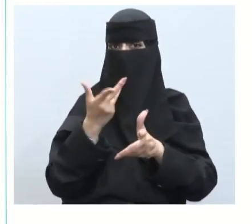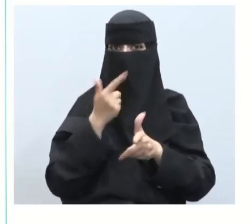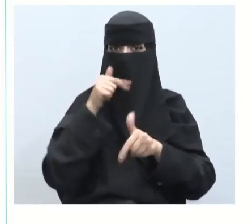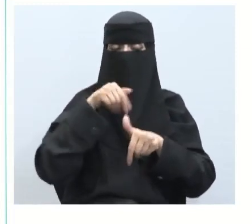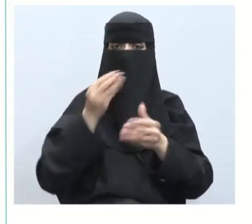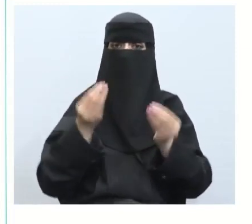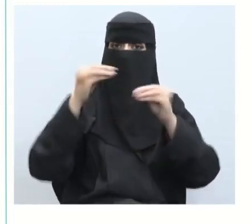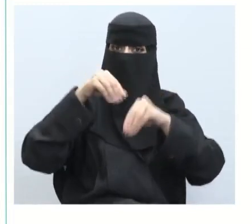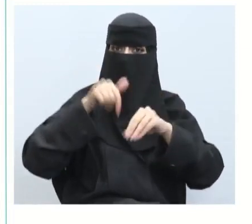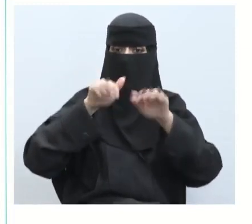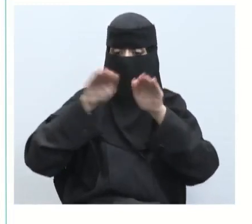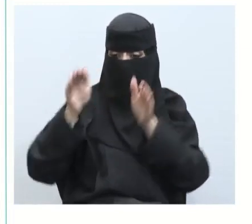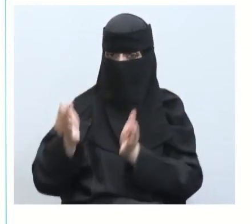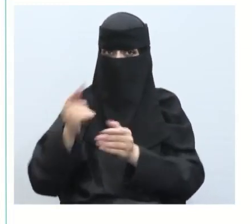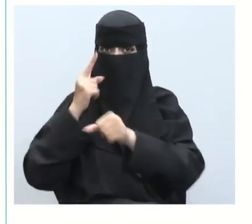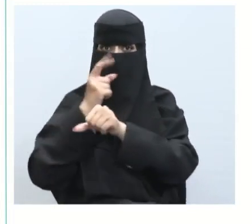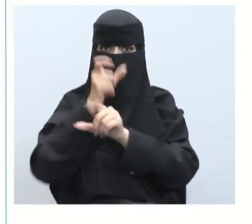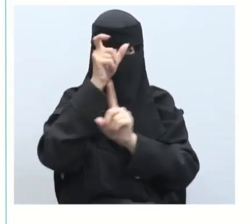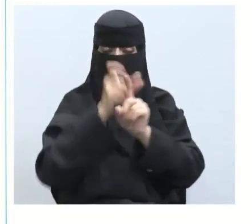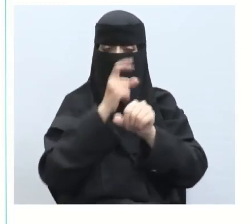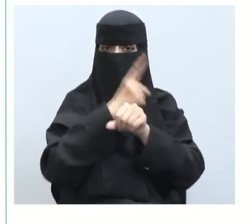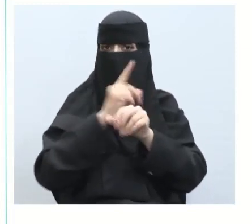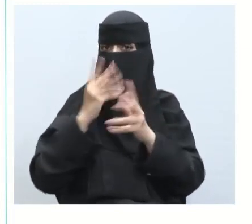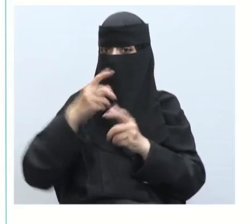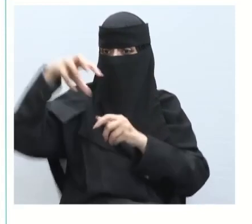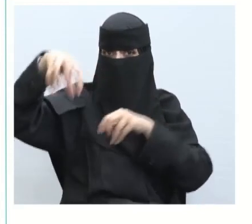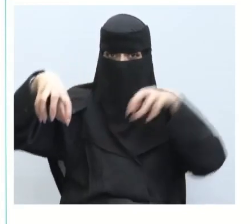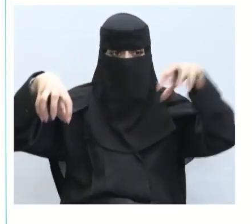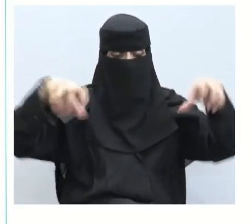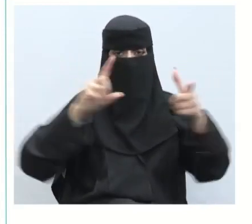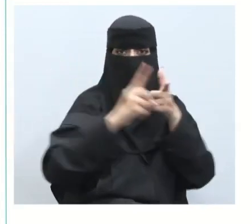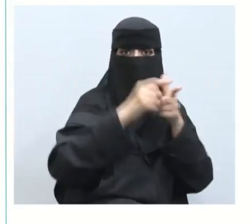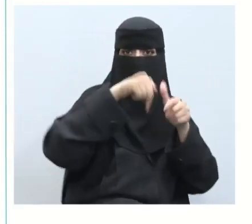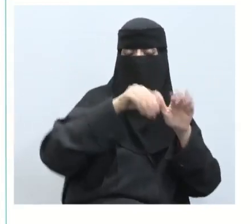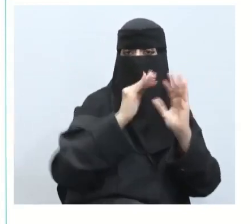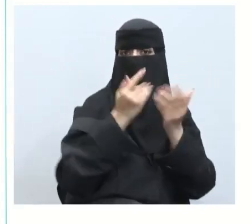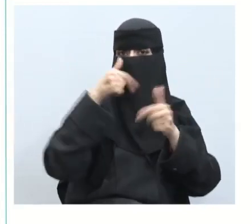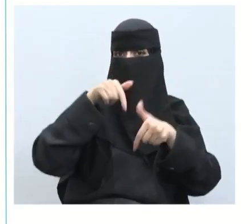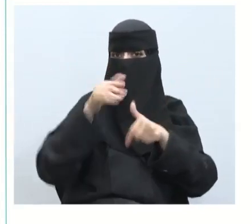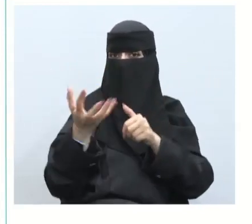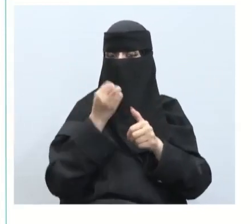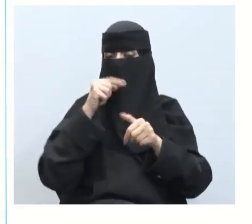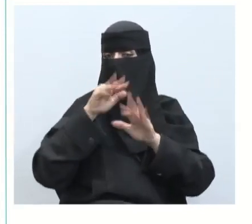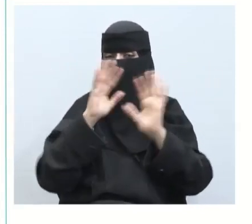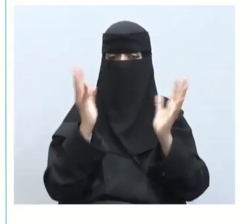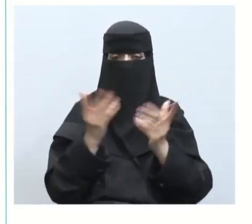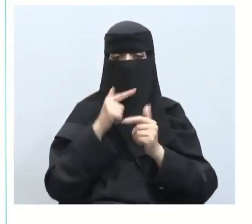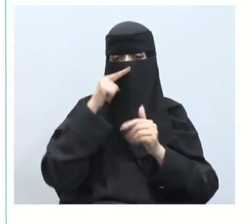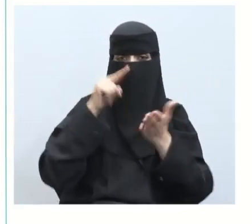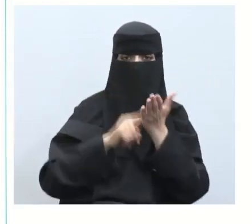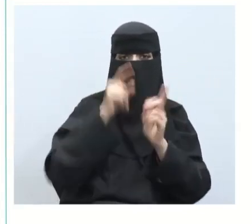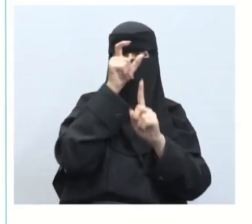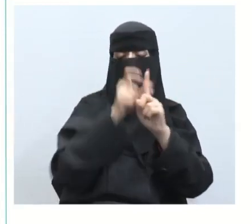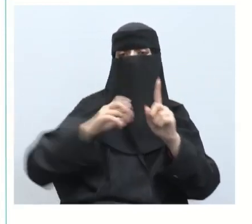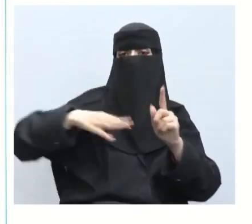بالاضافه الى مكاتب الموظفين اين مكاتب المعلمين الوكلاء كيف توضع ما هي الادوات التي يحتاجونها قد يكون